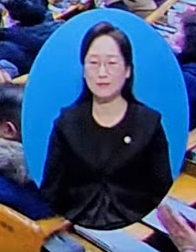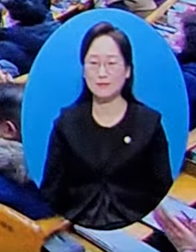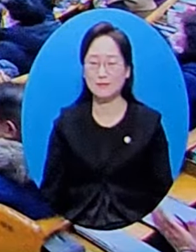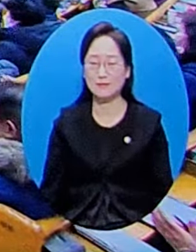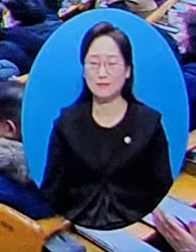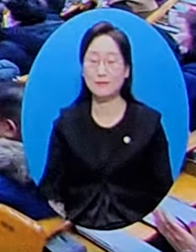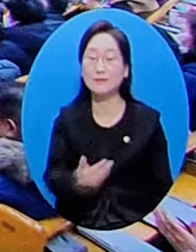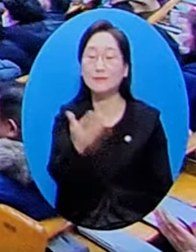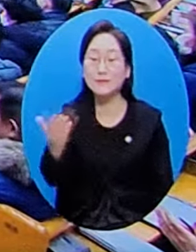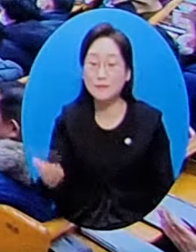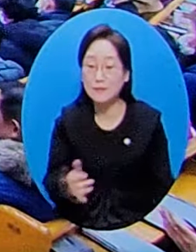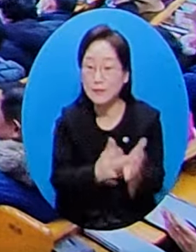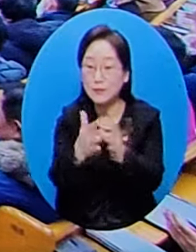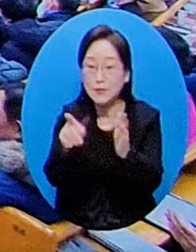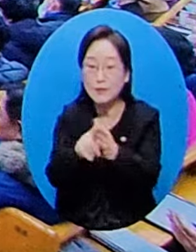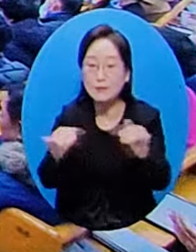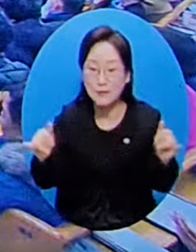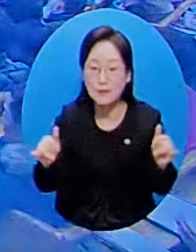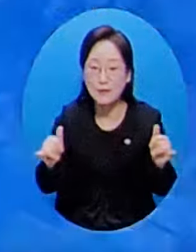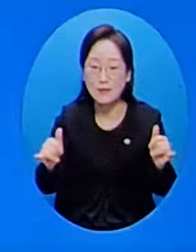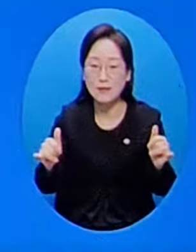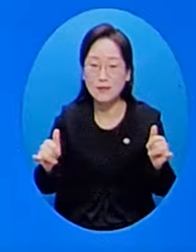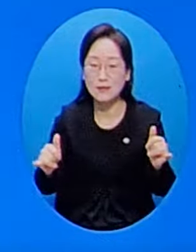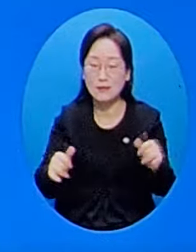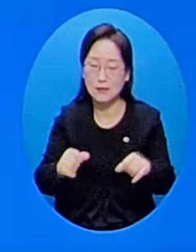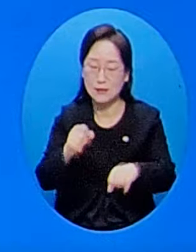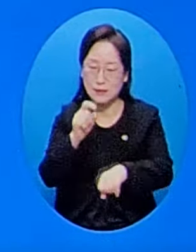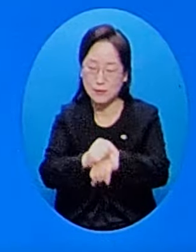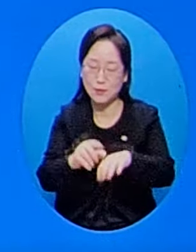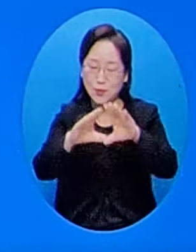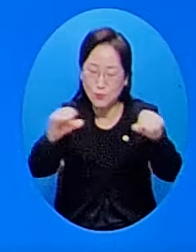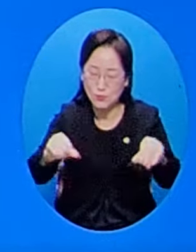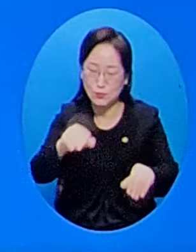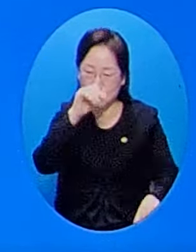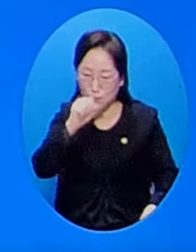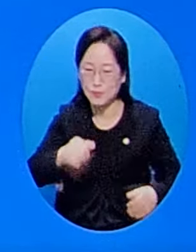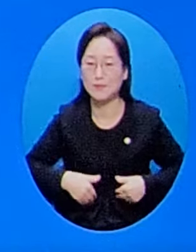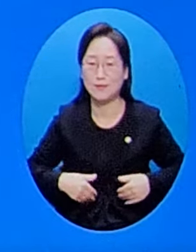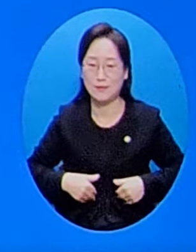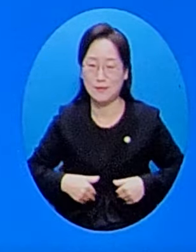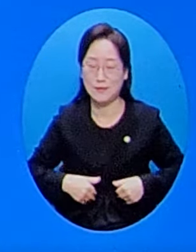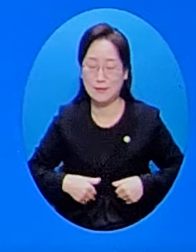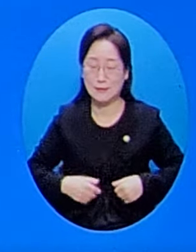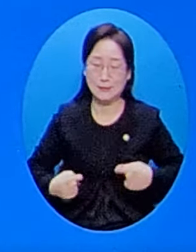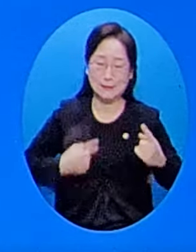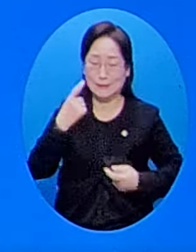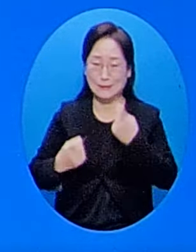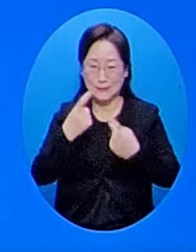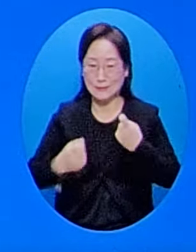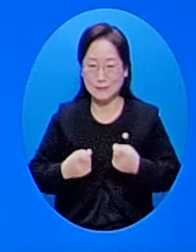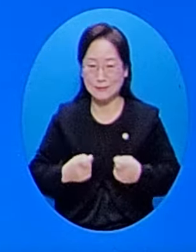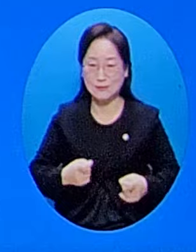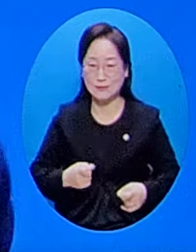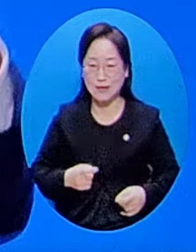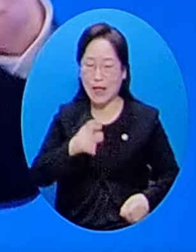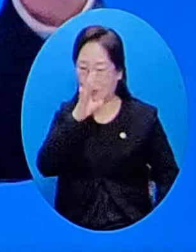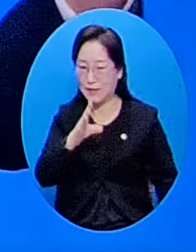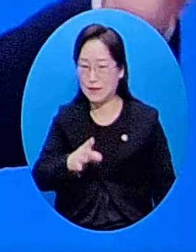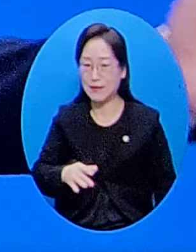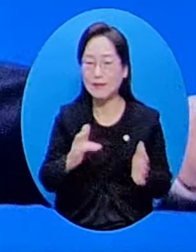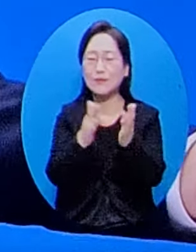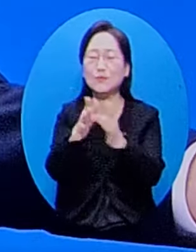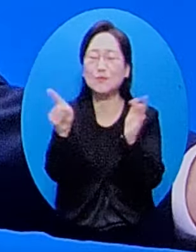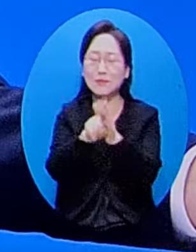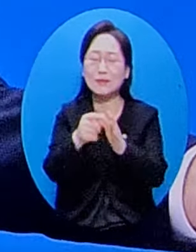여러분, 예수 믿는 사람이 성품이 온유하고 착해야 됩니다. 성진대로 살면 안 됩니다. 그것은 예수 믿기